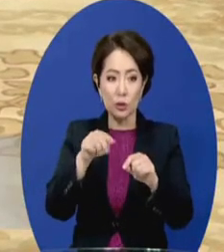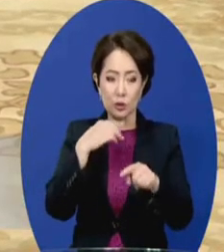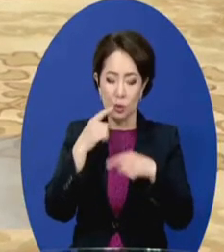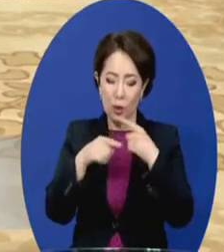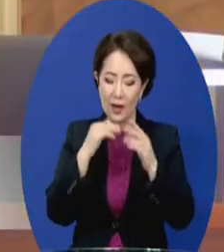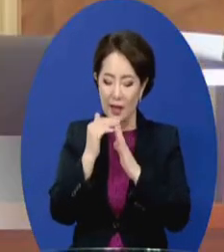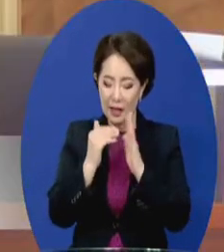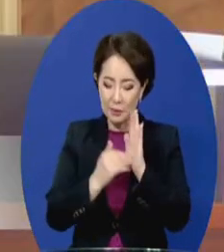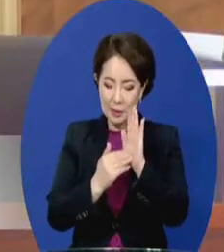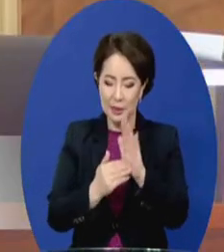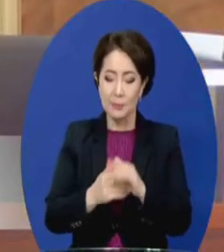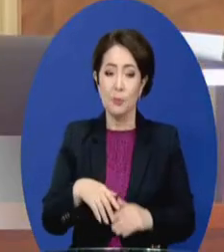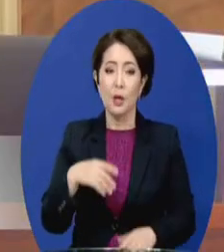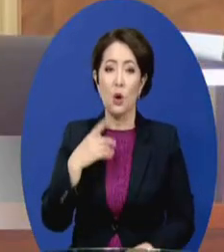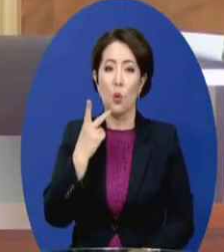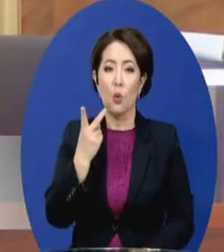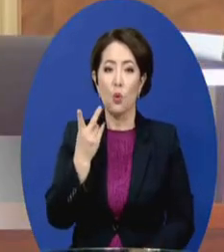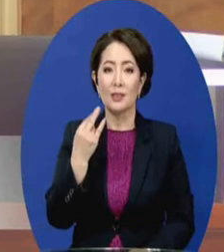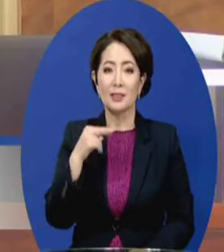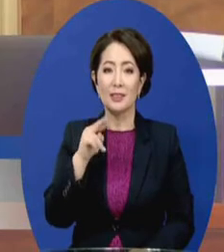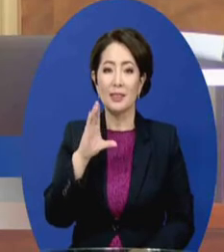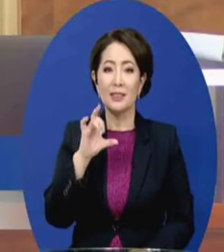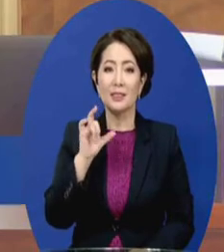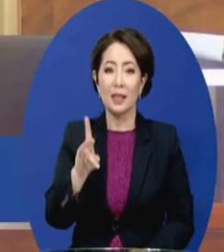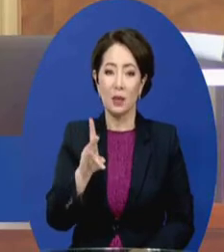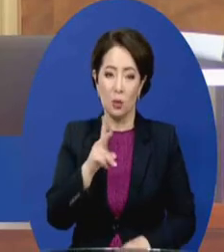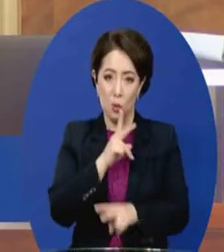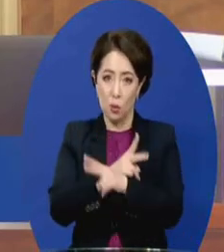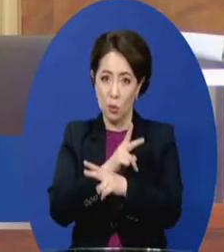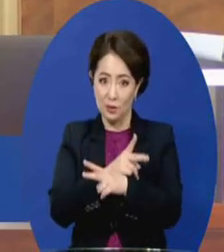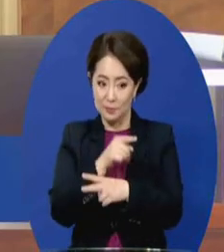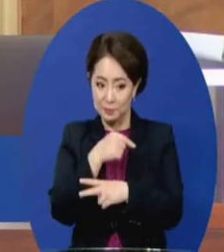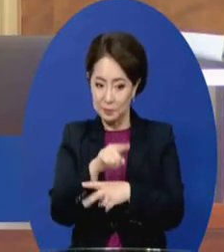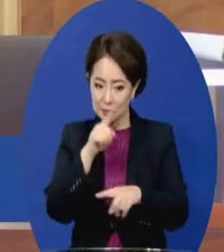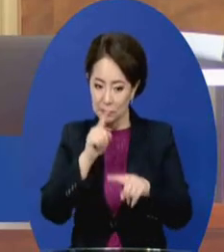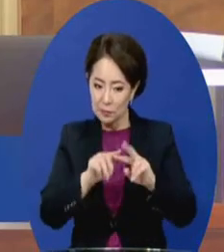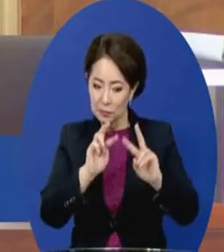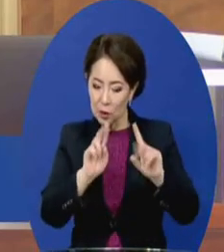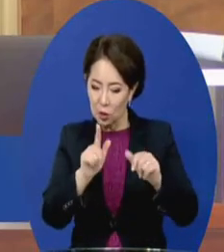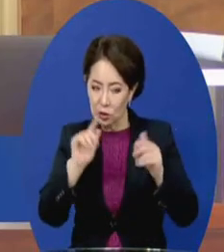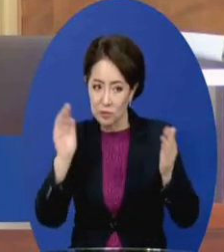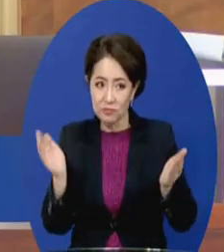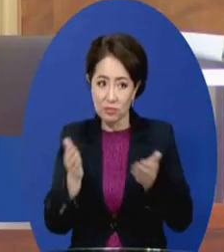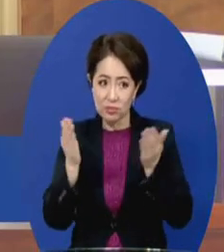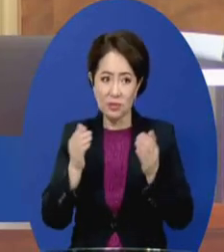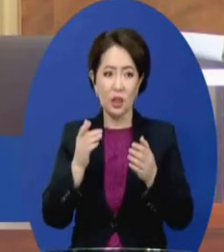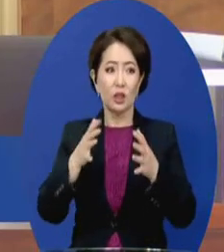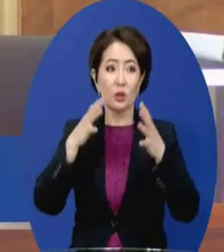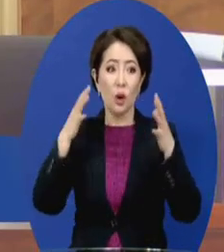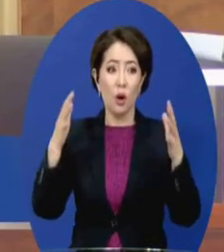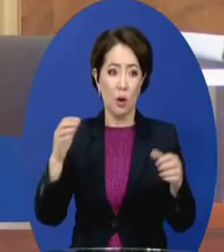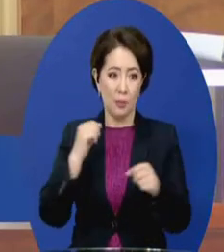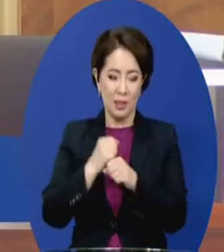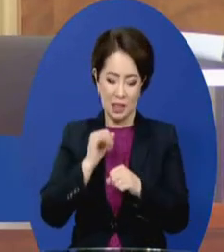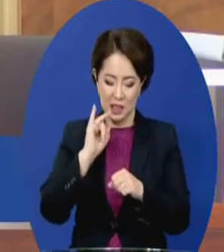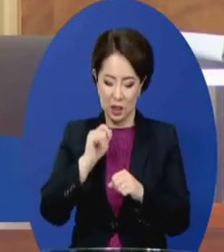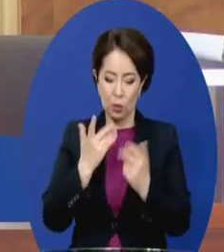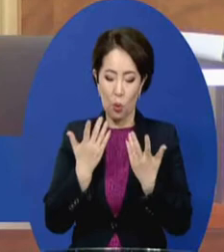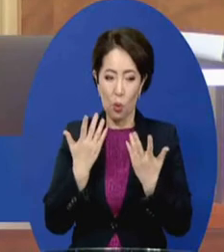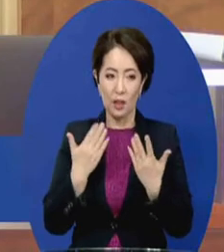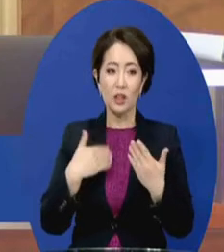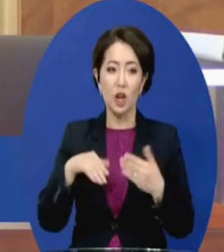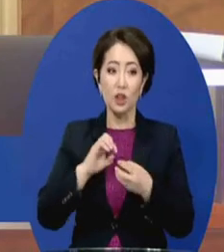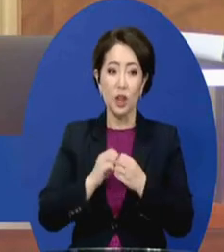юм а. Үндсэн хуулийн нэмэлт өөрчлөлтийг амлиулах ажилд оруулах нөрх ажил Улсын хурал